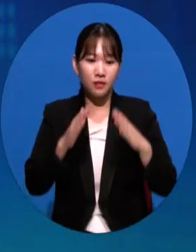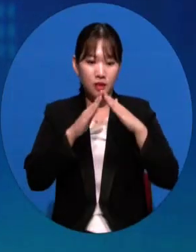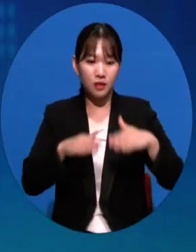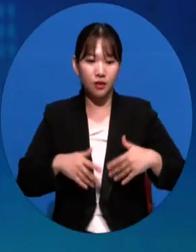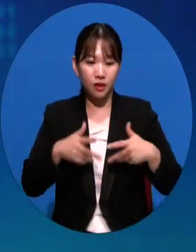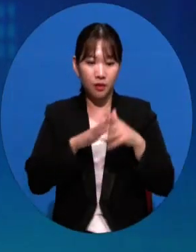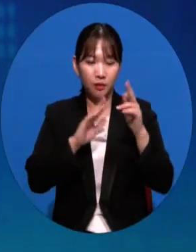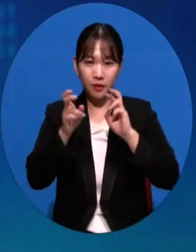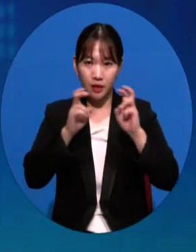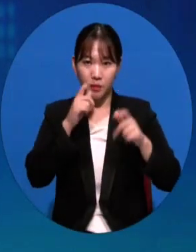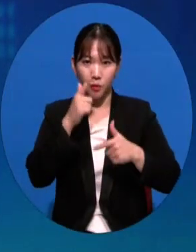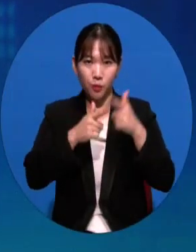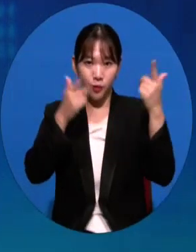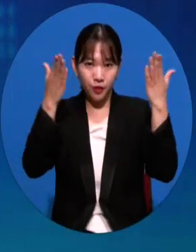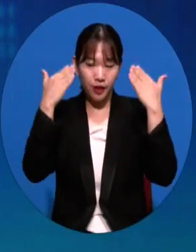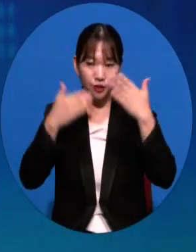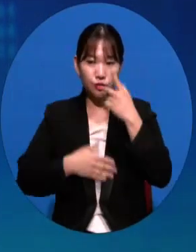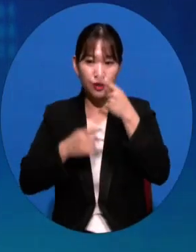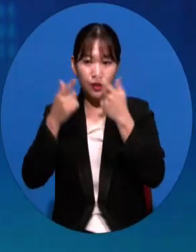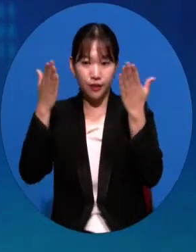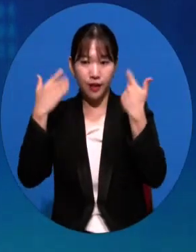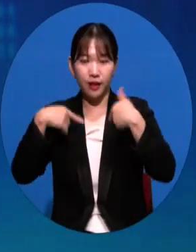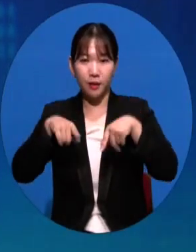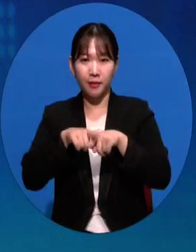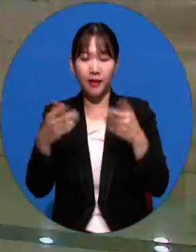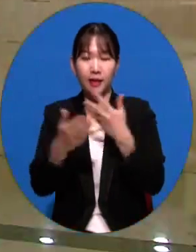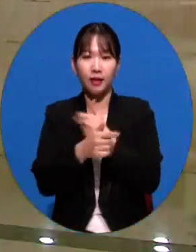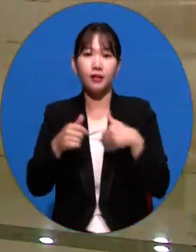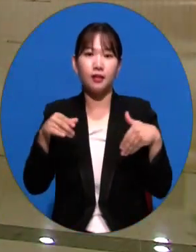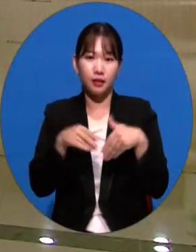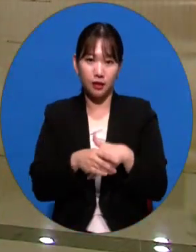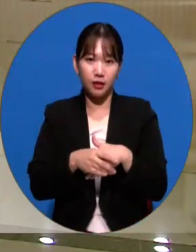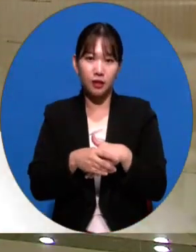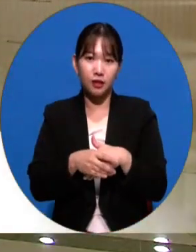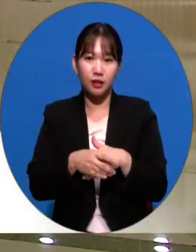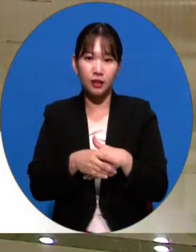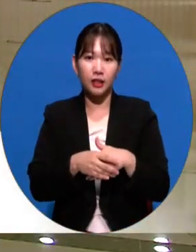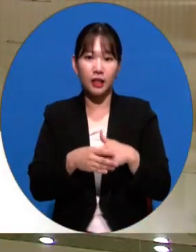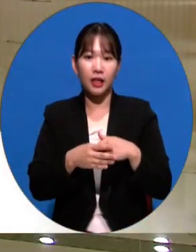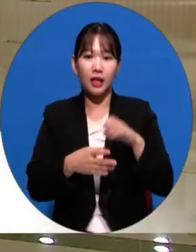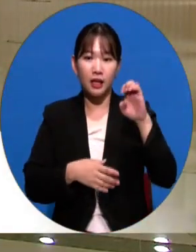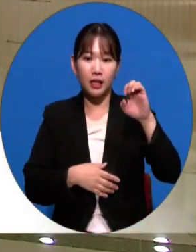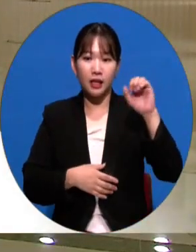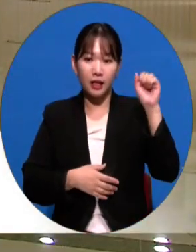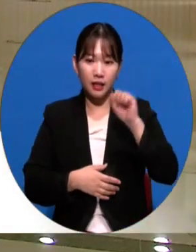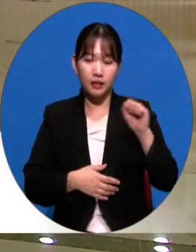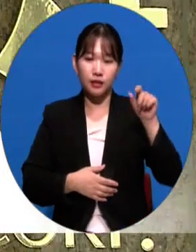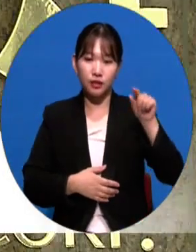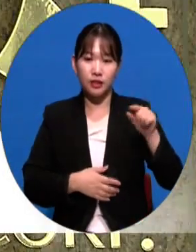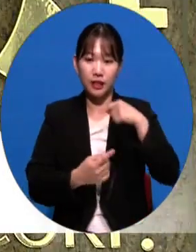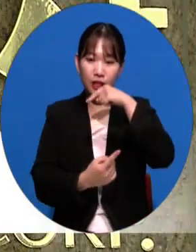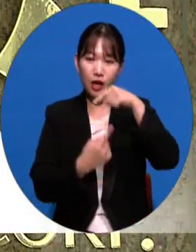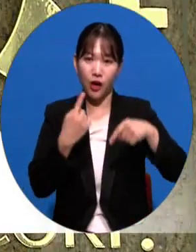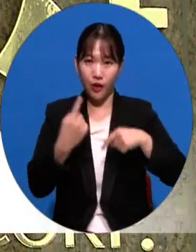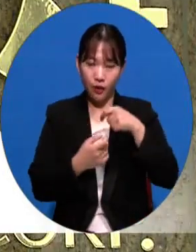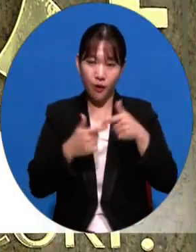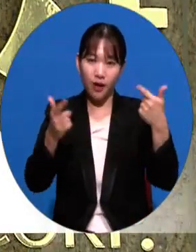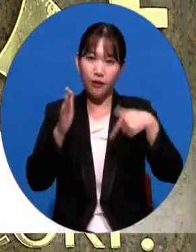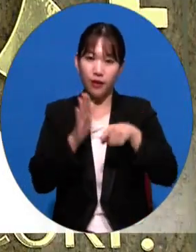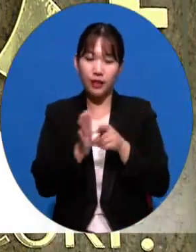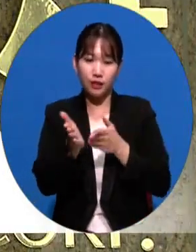전남개발공사가 목포대학교 순천대학교와 업무협약을 체결하고 esg의 경영 민간 확산을 이끌